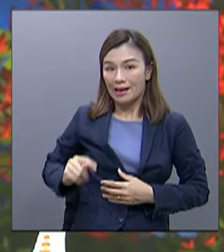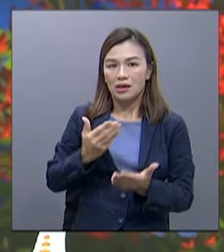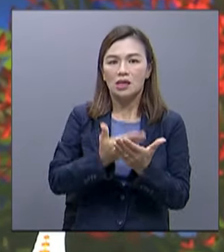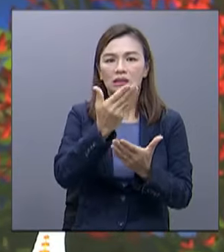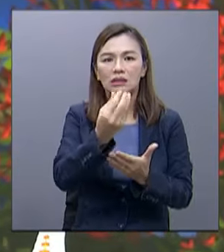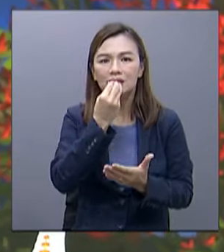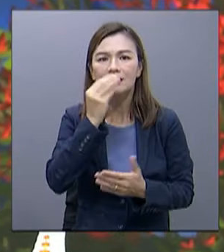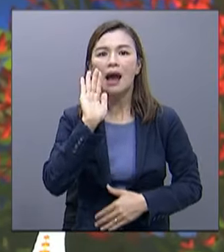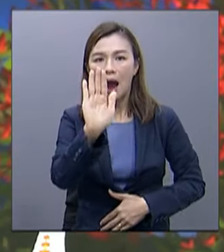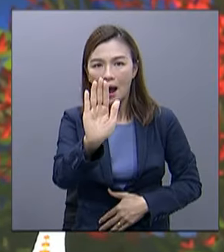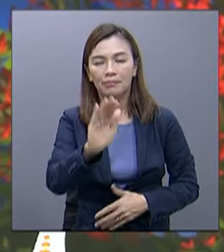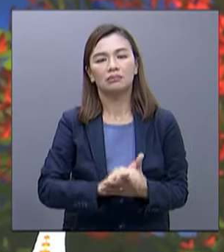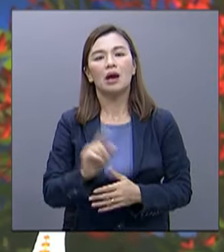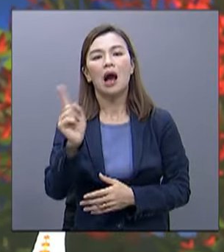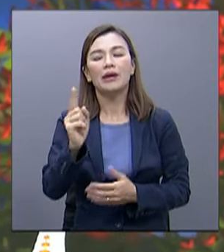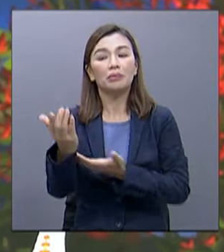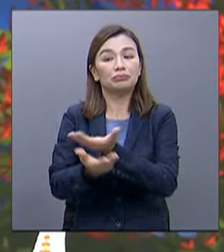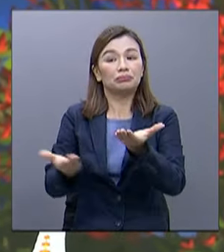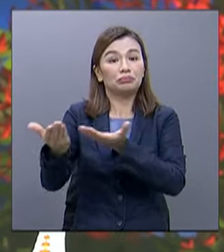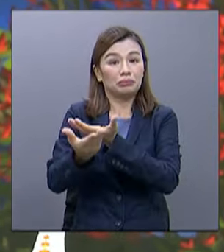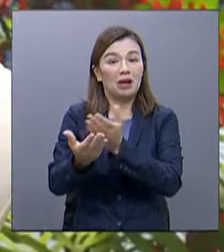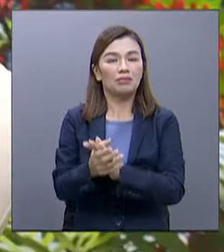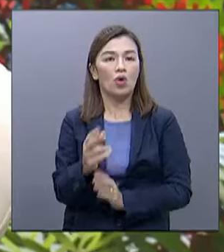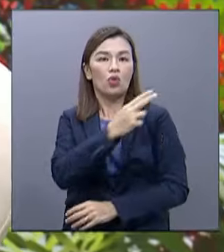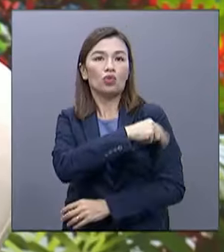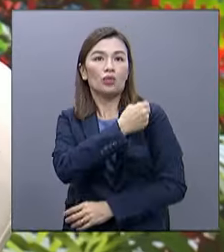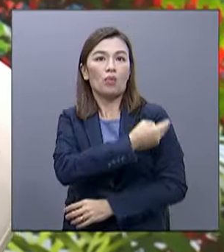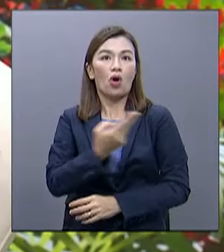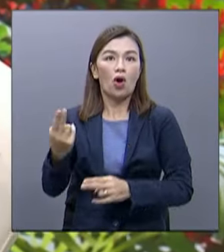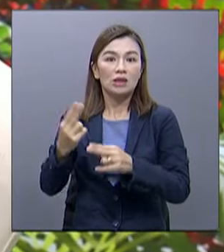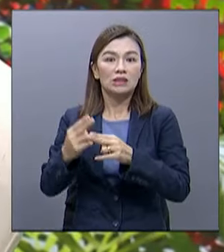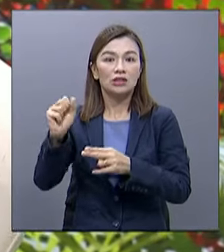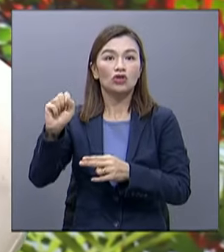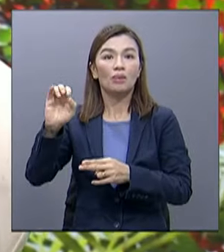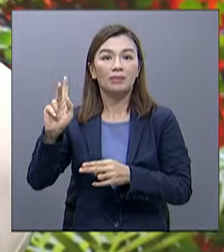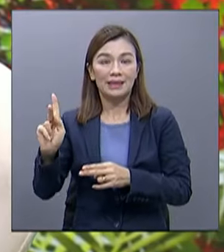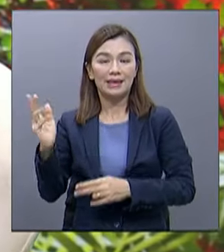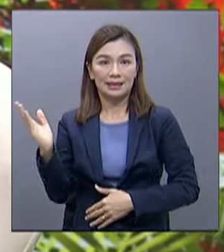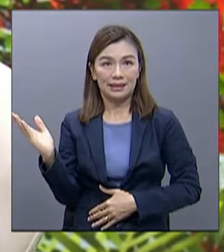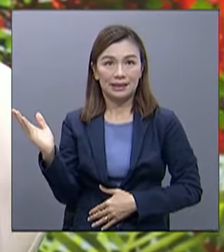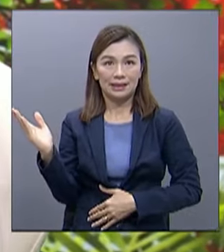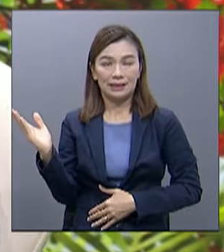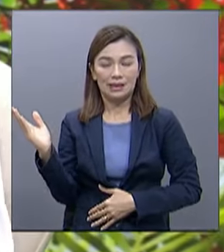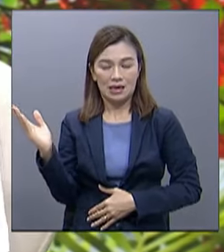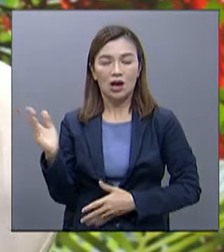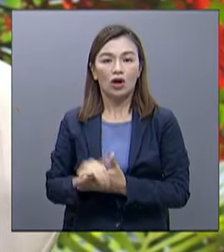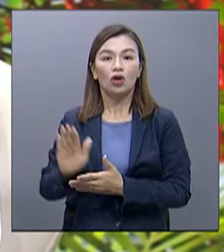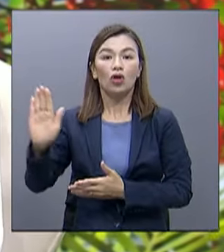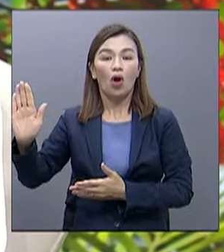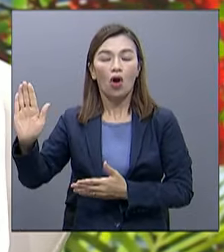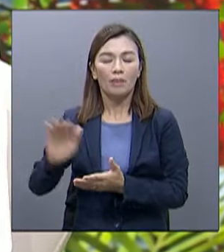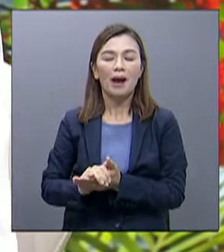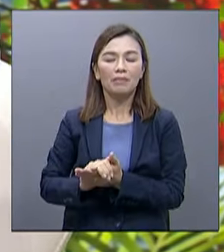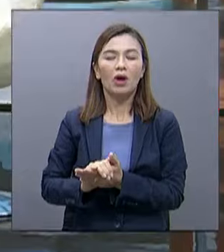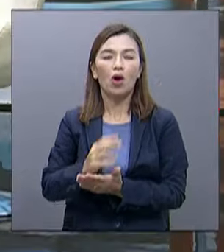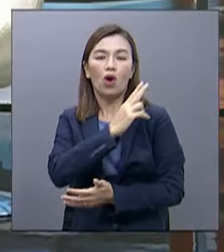นะครับวันนี้ร่วมพูดคุยในรายการกับเรากับผู้ช่วยศาสตราจารย์นายแพทย์สมเกียรติแสงวัฒนโรจน์ครับครับจากฝ่ายอายุรศาสตร์โรงพยาบาลจุฬาลงกรณ์สภากาชาต